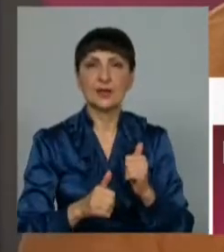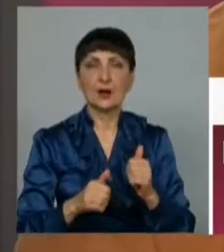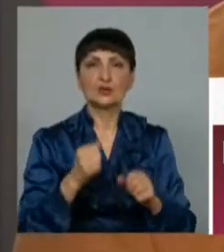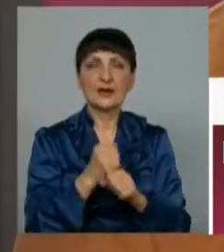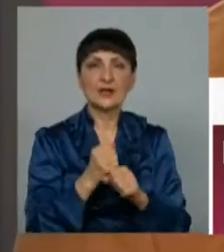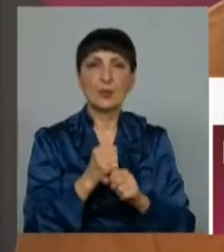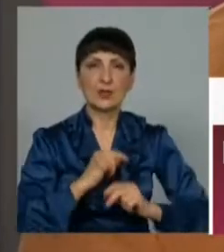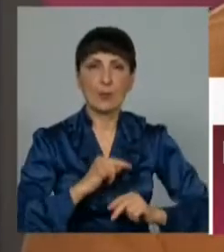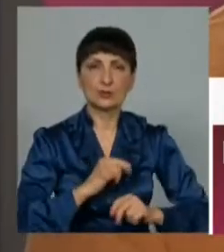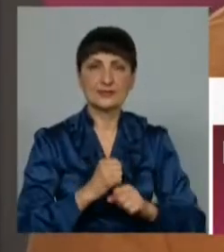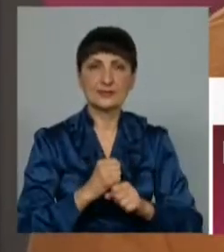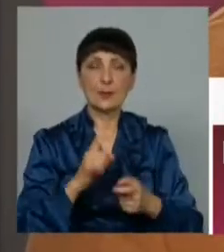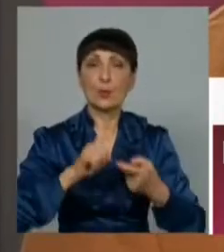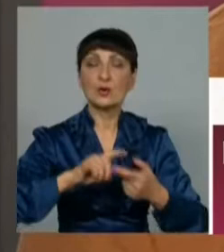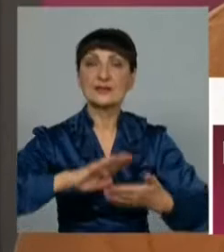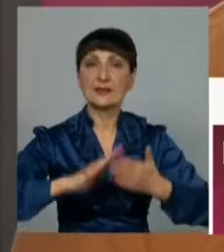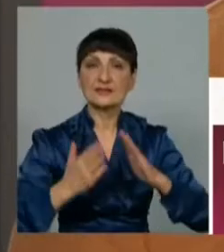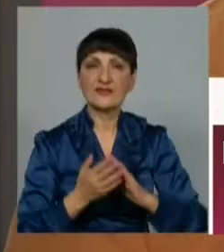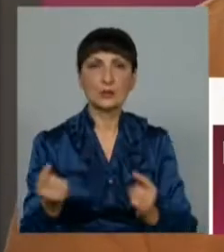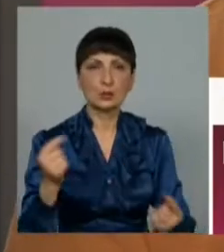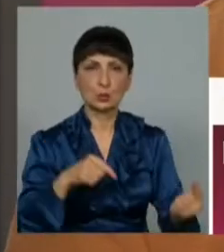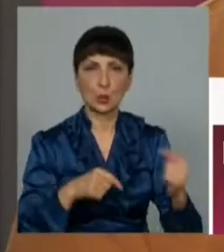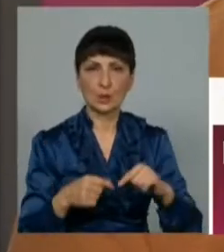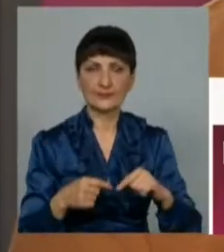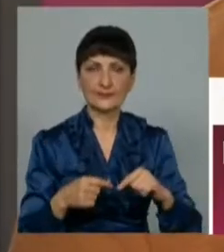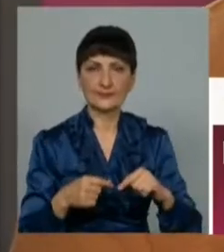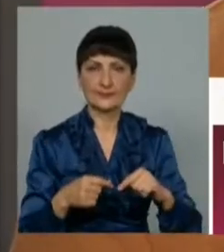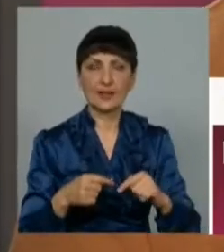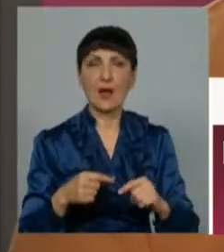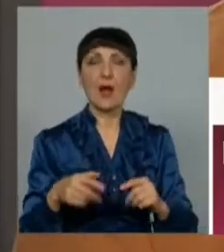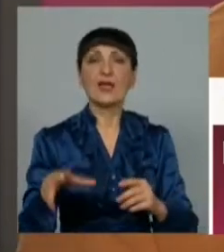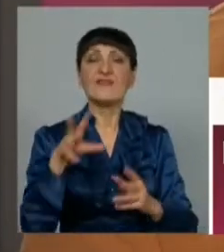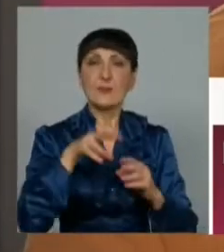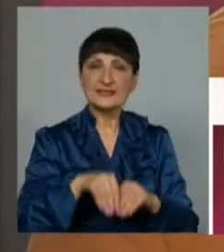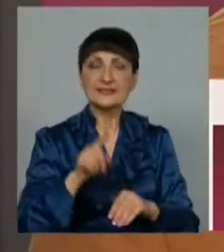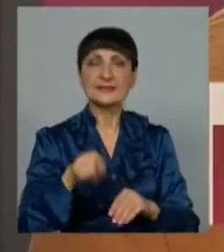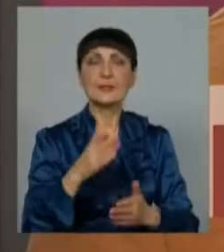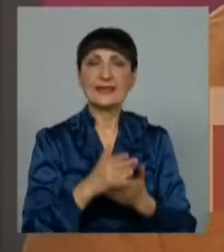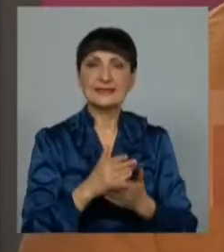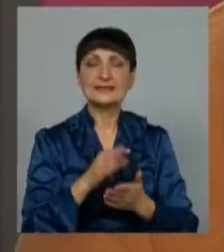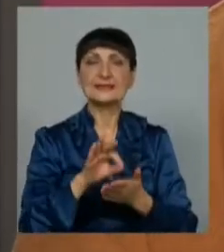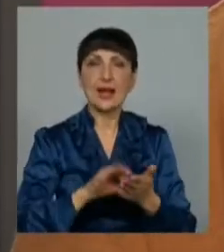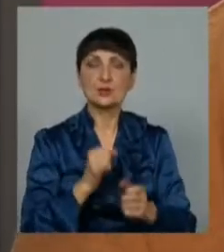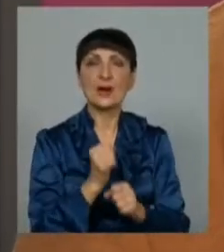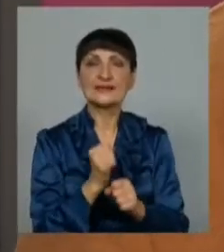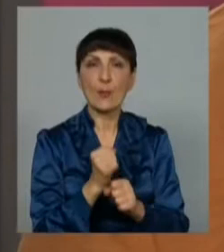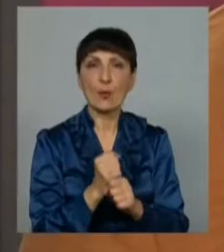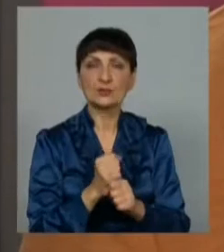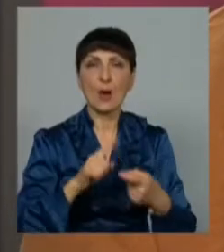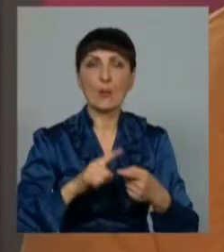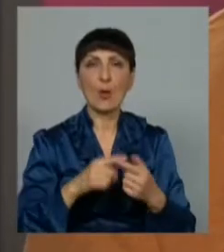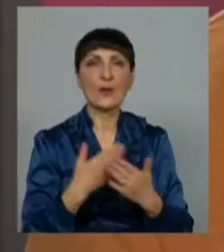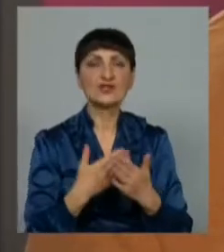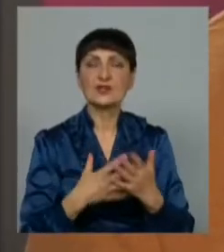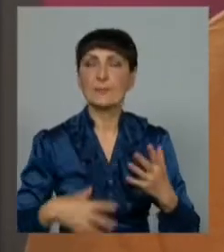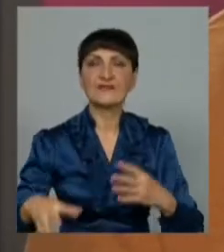каждой разрабатываемой работы по согласованию друг с другом. К нему вместе с тем идет сразу разработка почти по